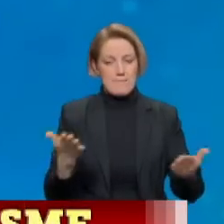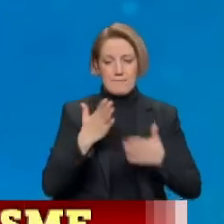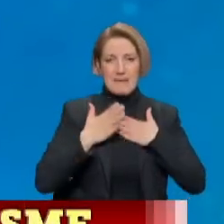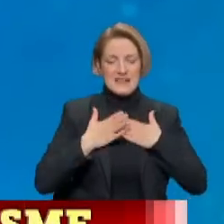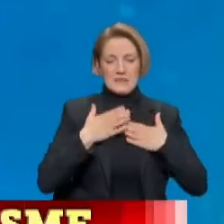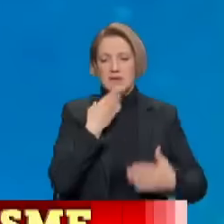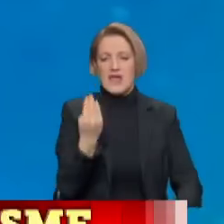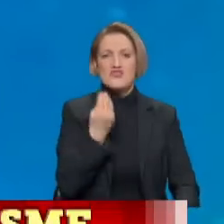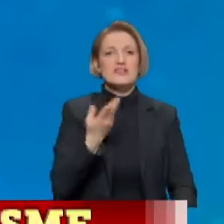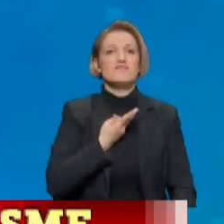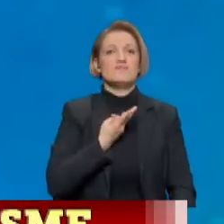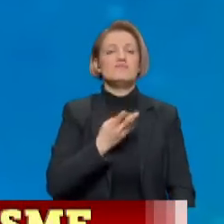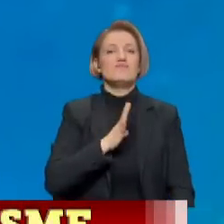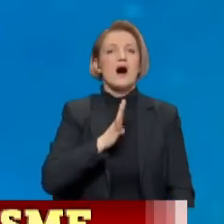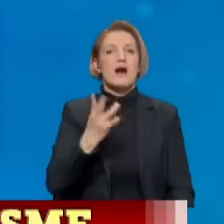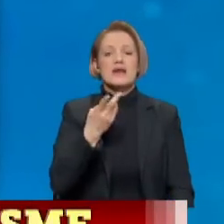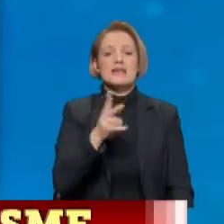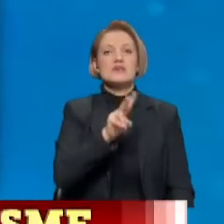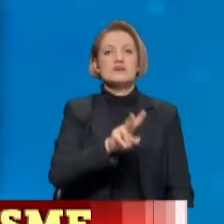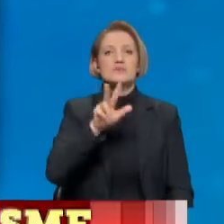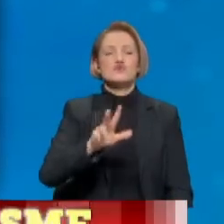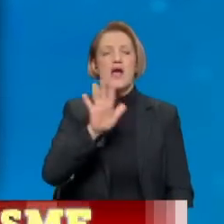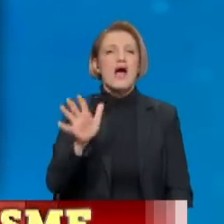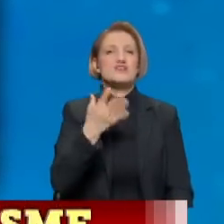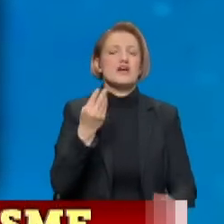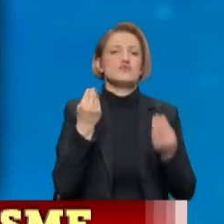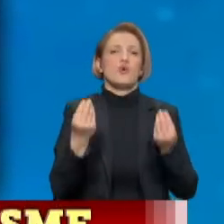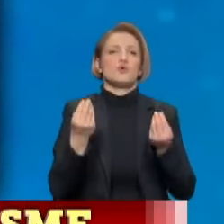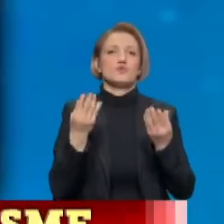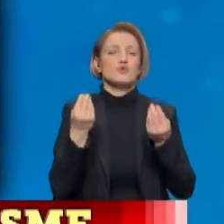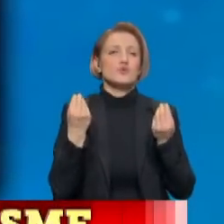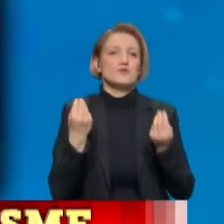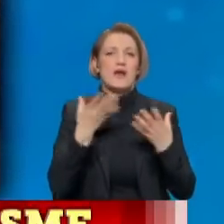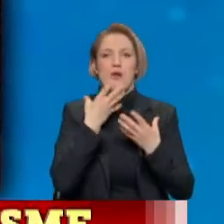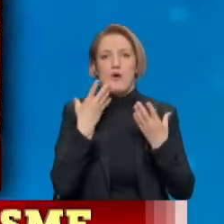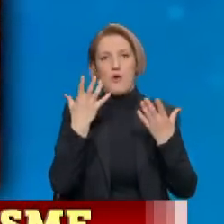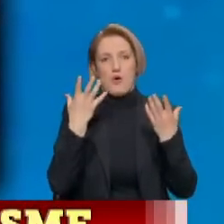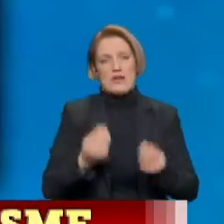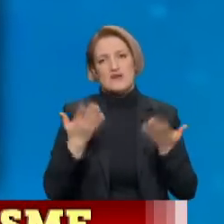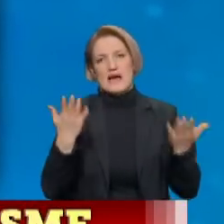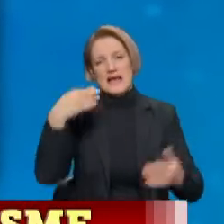benim gençliğim var. Gençliğim 2023'te her şey çok güzel olacak. Yine